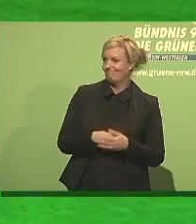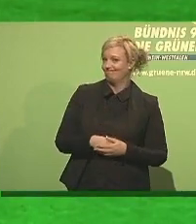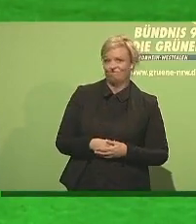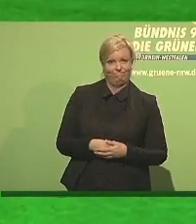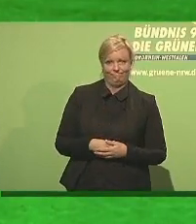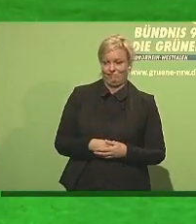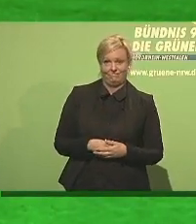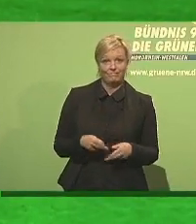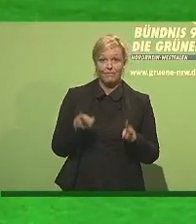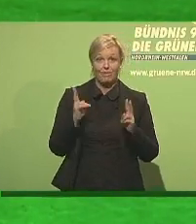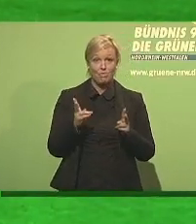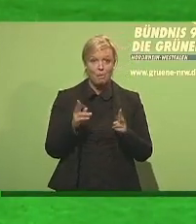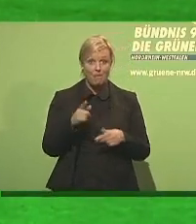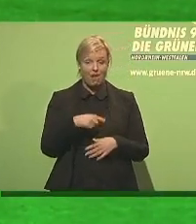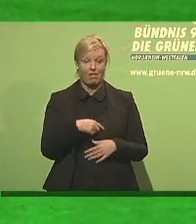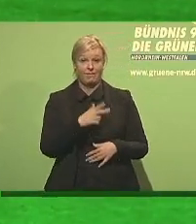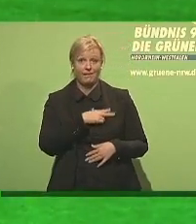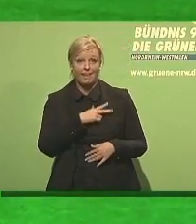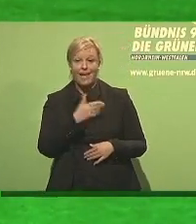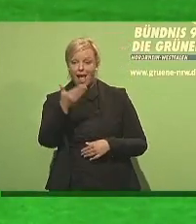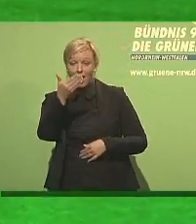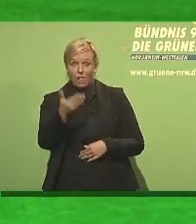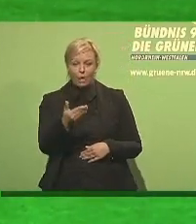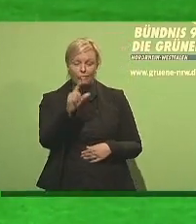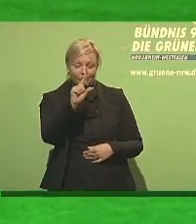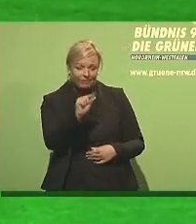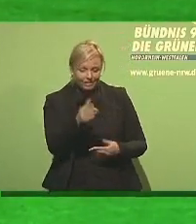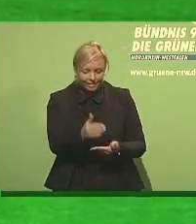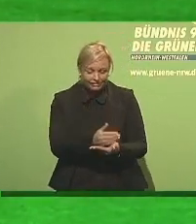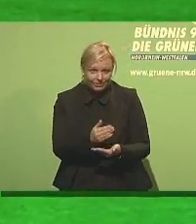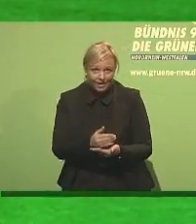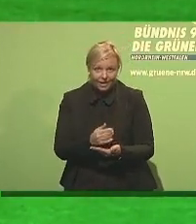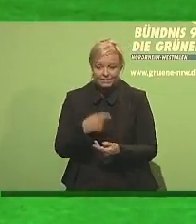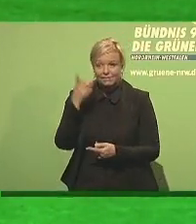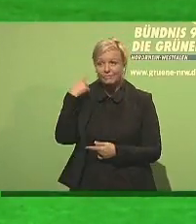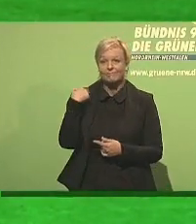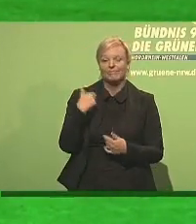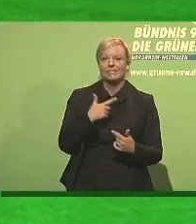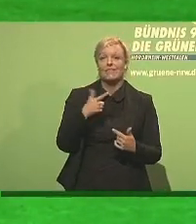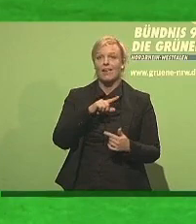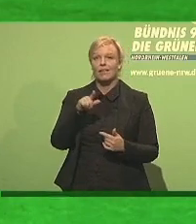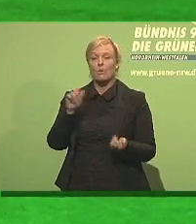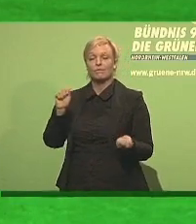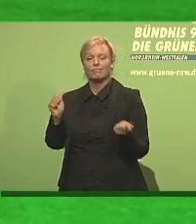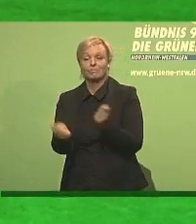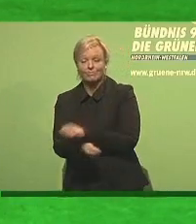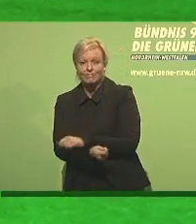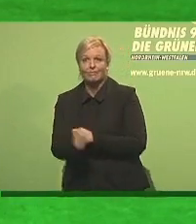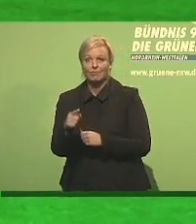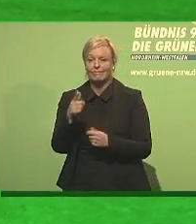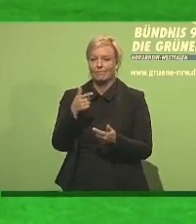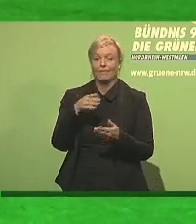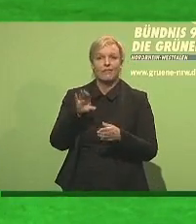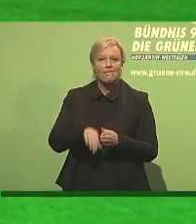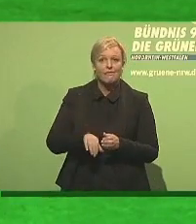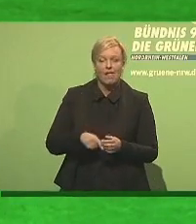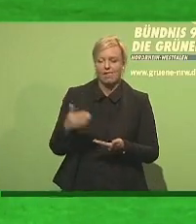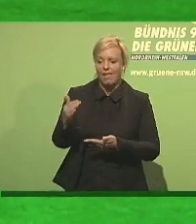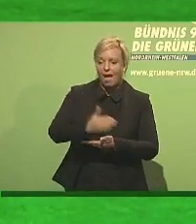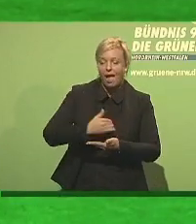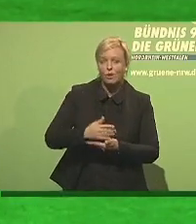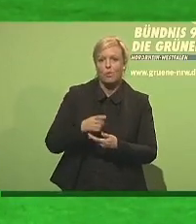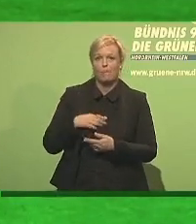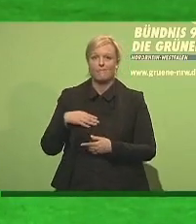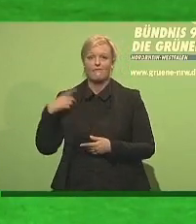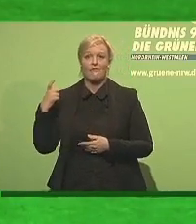normal geworden ist, wenn die Reallöhne der Geringverdiener seit der Jahrtausendwende gefallen sind, wenn die Einkommen und Vermögen der Reichen immer weiter